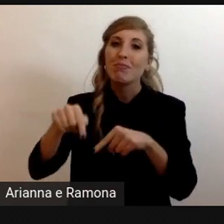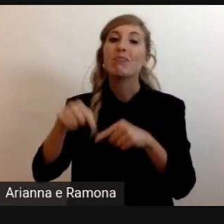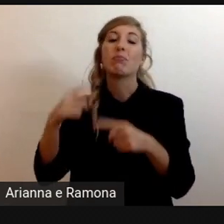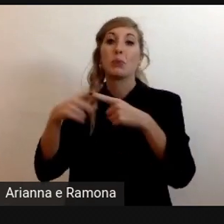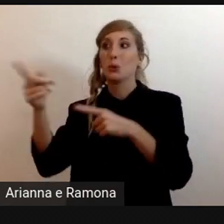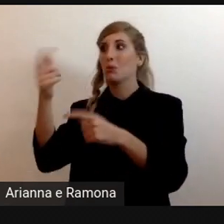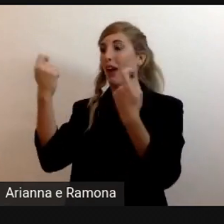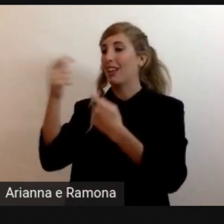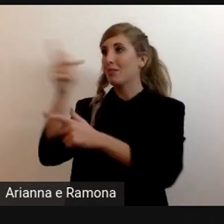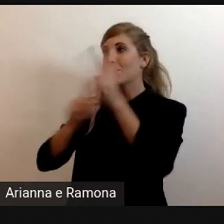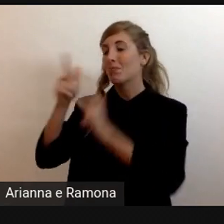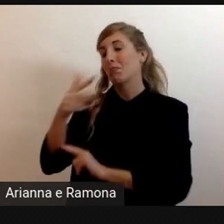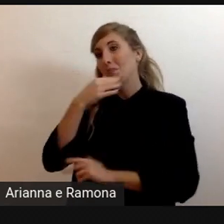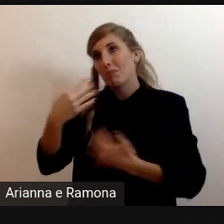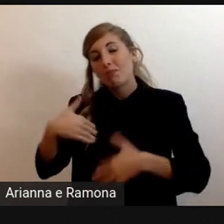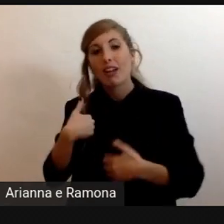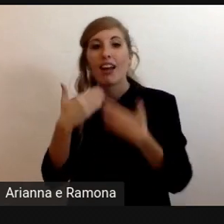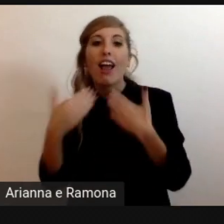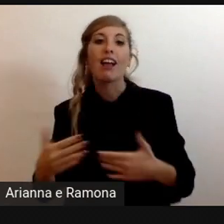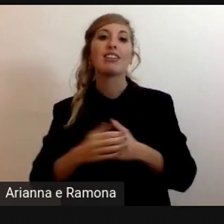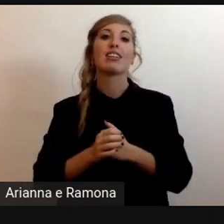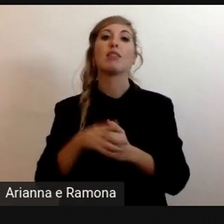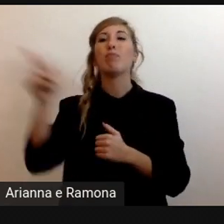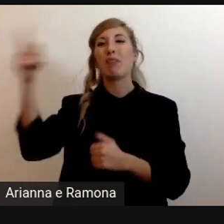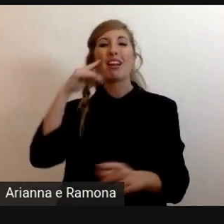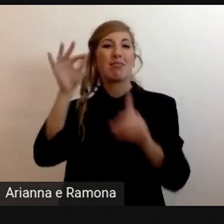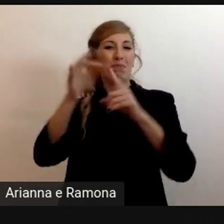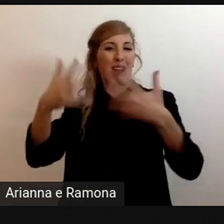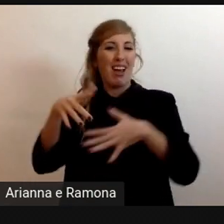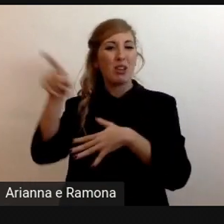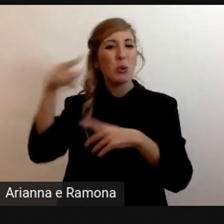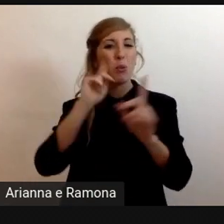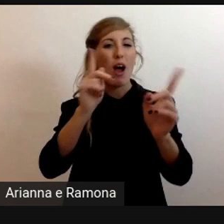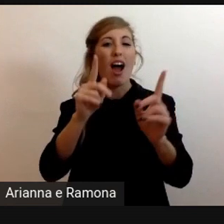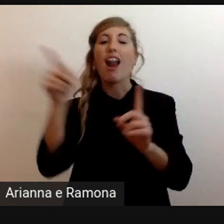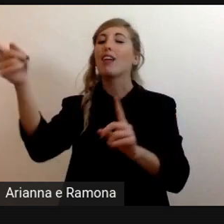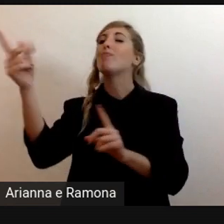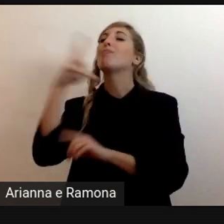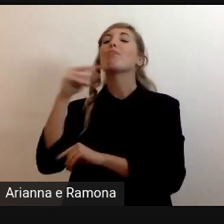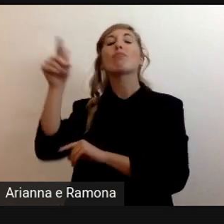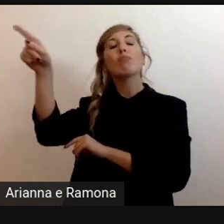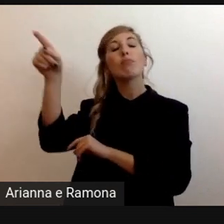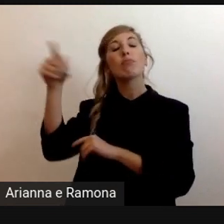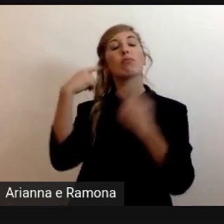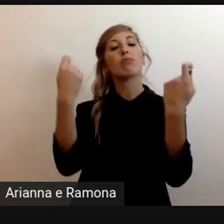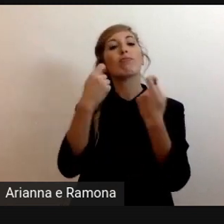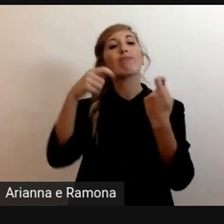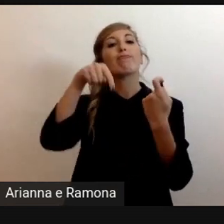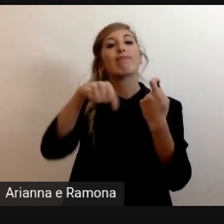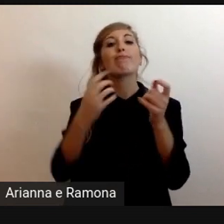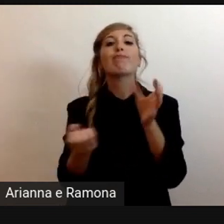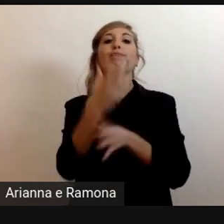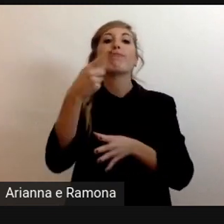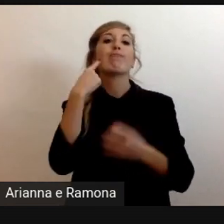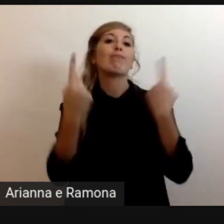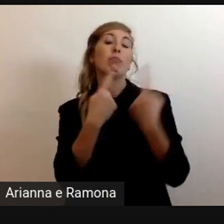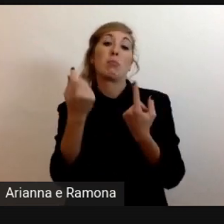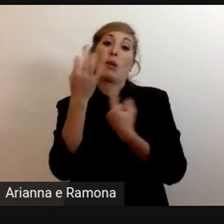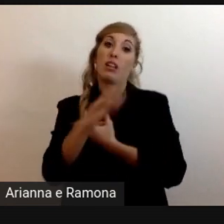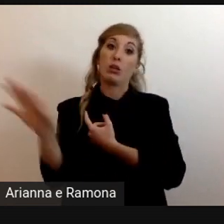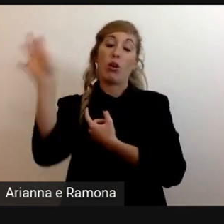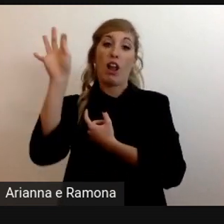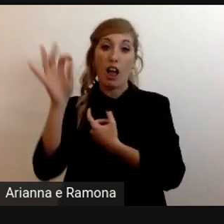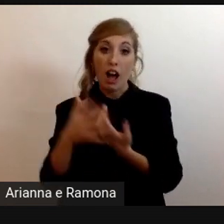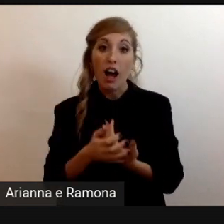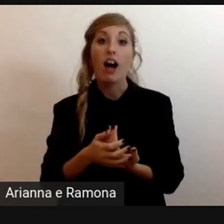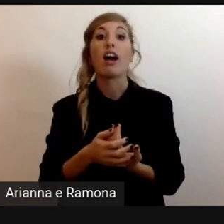come fatto riferimento il festival si sviluppa in una situazione particolare metallo